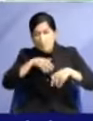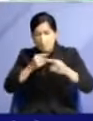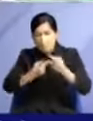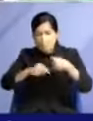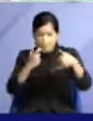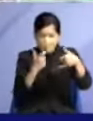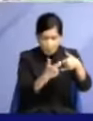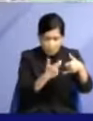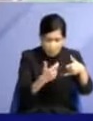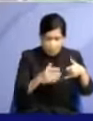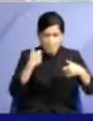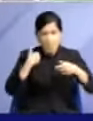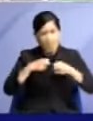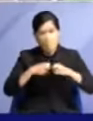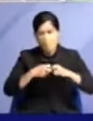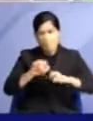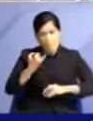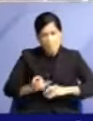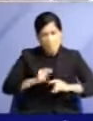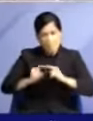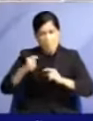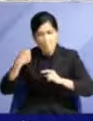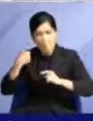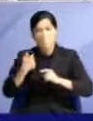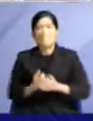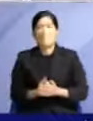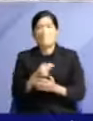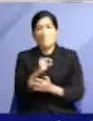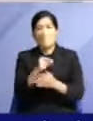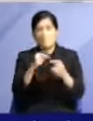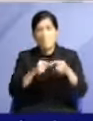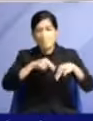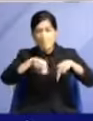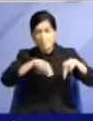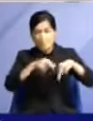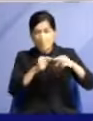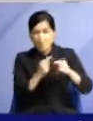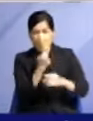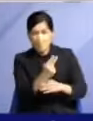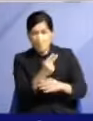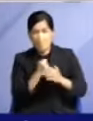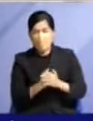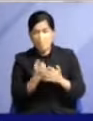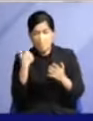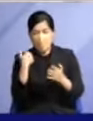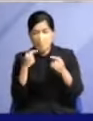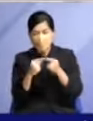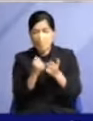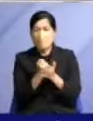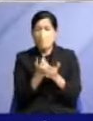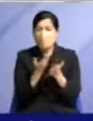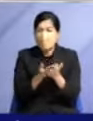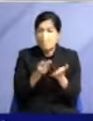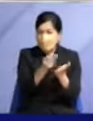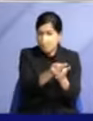คซีนโดยเป็นการช่วยเหลือเบื้องต้นค่ะจะไม่มีการพิสูจน์ถูกผิดว่าจากการฉีดวัคซีนหรือไม่แต่เมื่อใดที่ฉีด